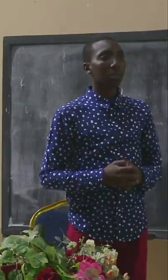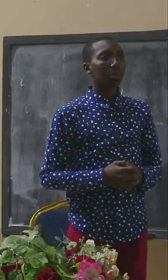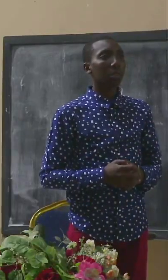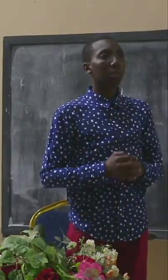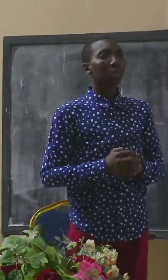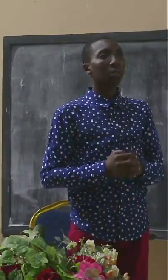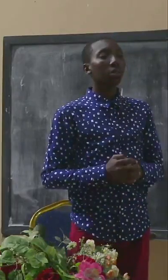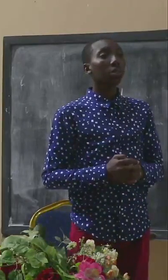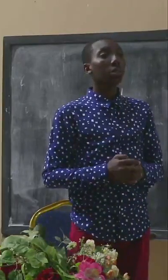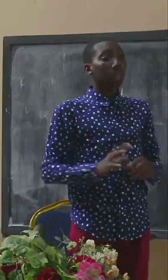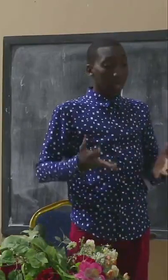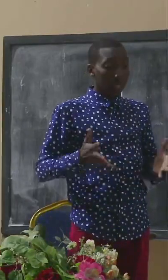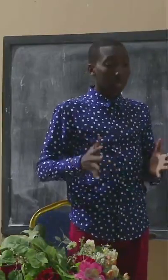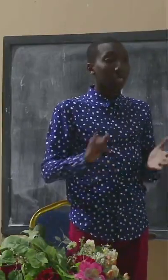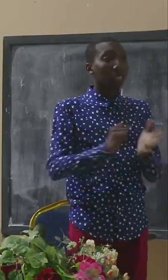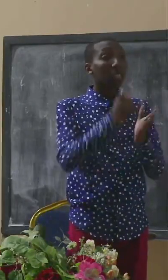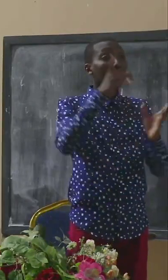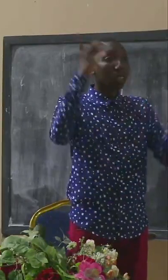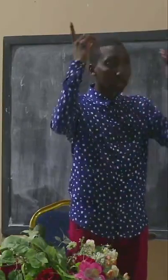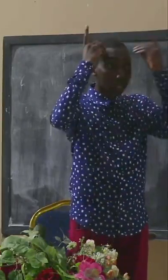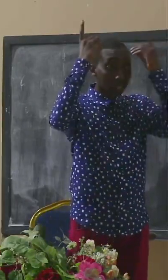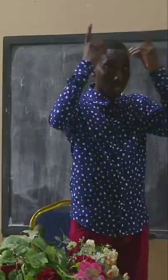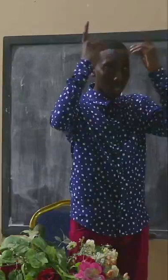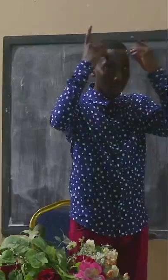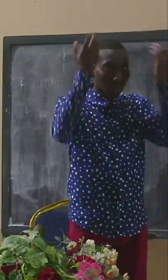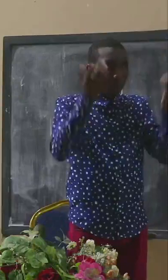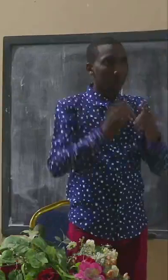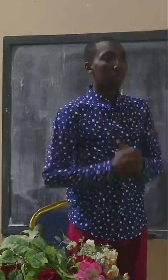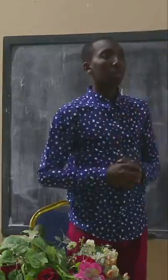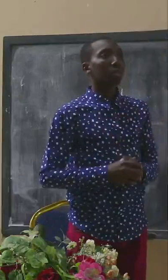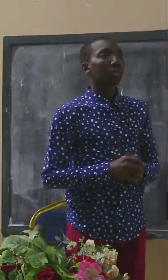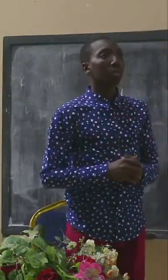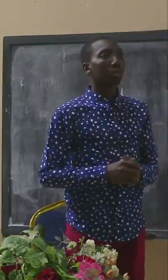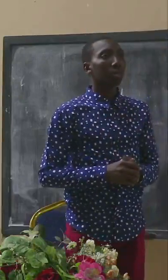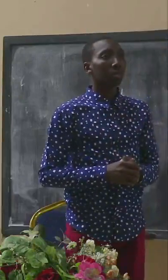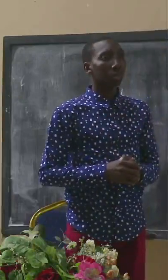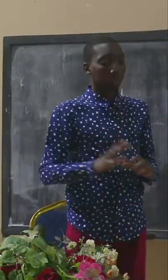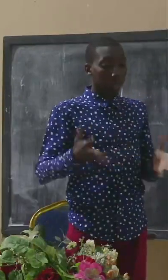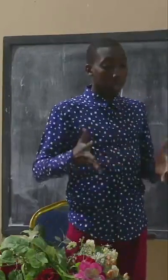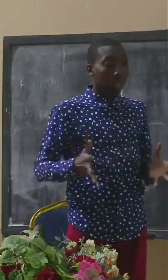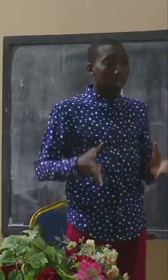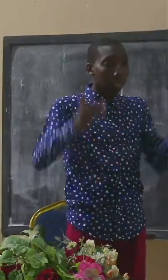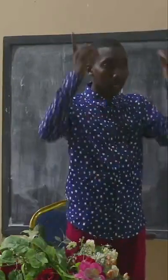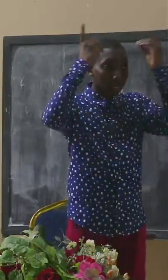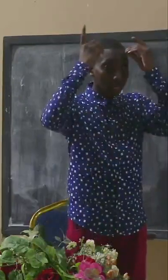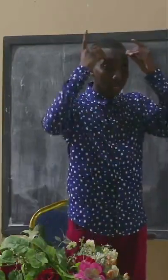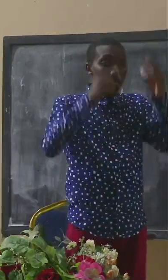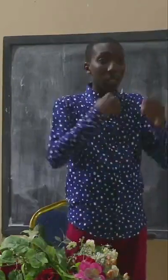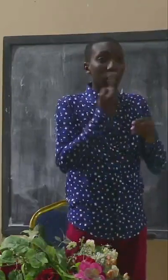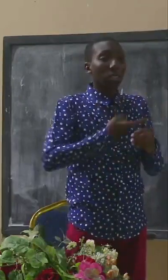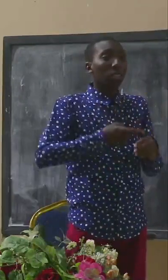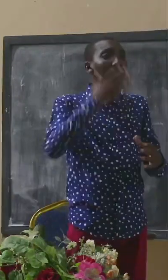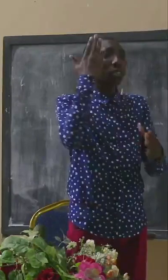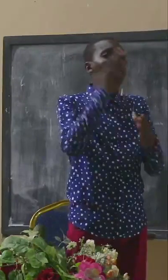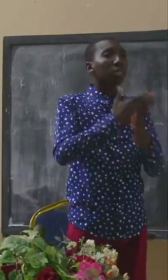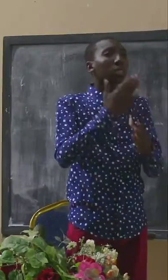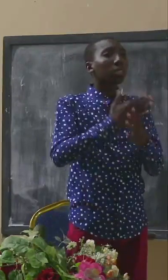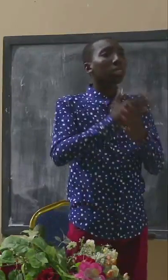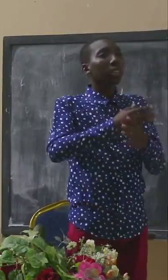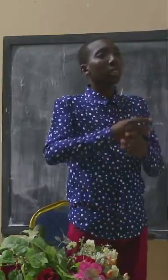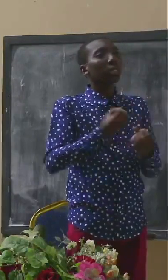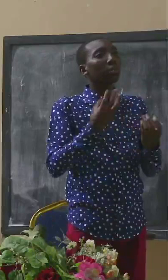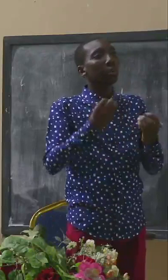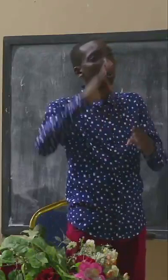Oga ni pepo. La crainte, la peur est un démon. Oga ni pepo inataka iman.